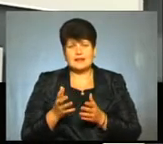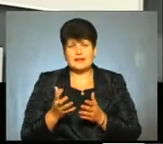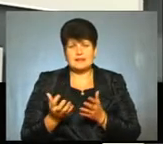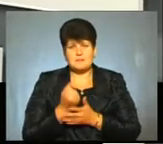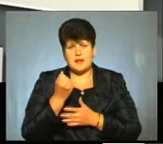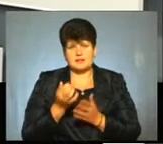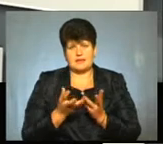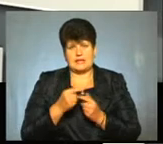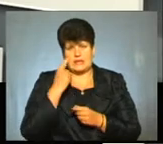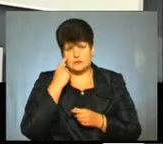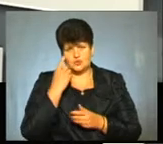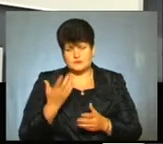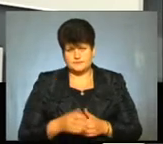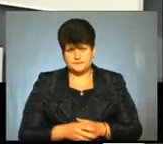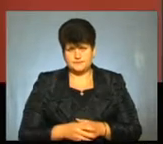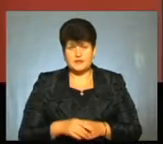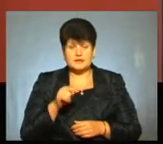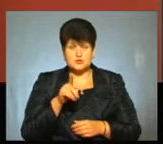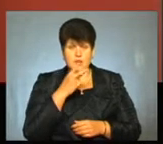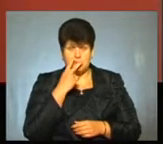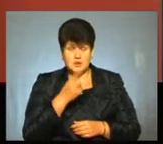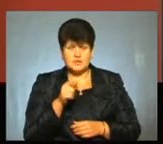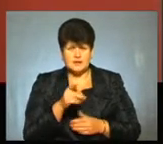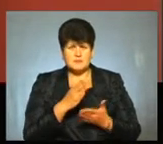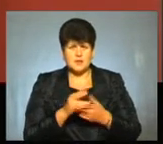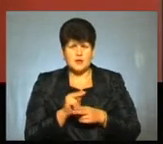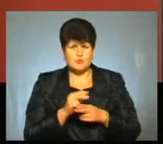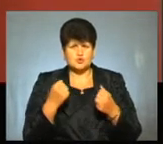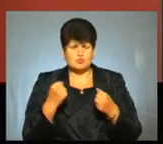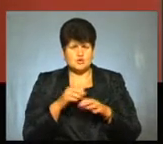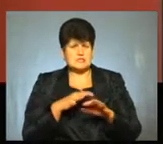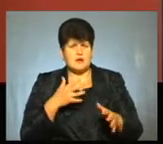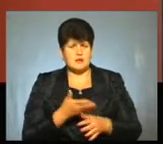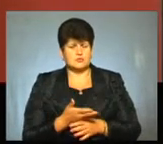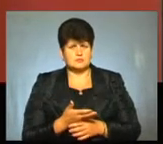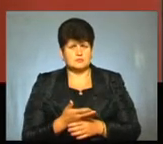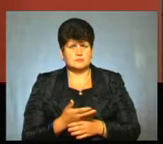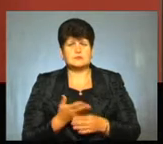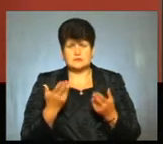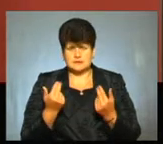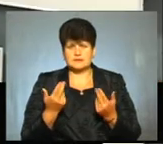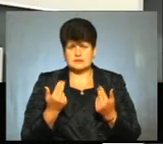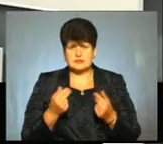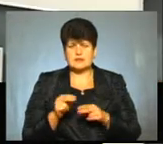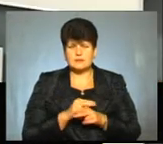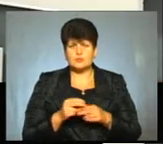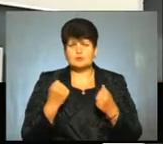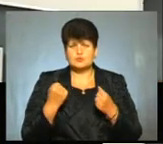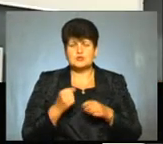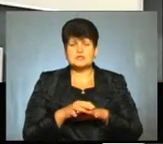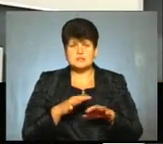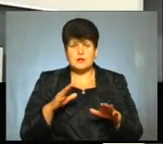пройшли і не набрали необхідну кількість голосів. Ну, з того, що я сьогодні бачила, то якщо не помиляюся, там є ремонт спортзалу. Так, ремонт спортзалу,